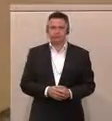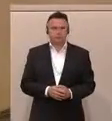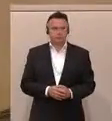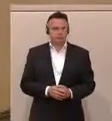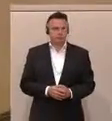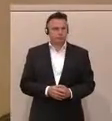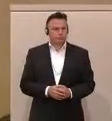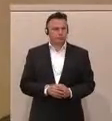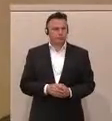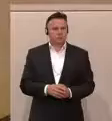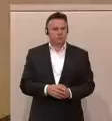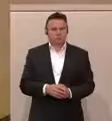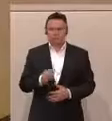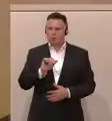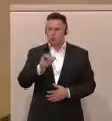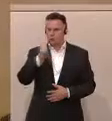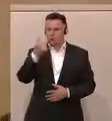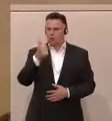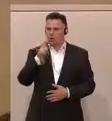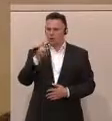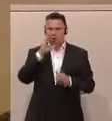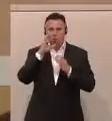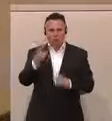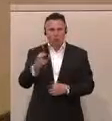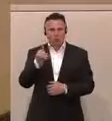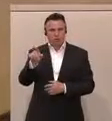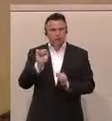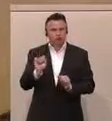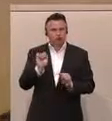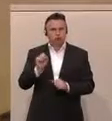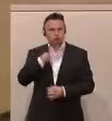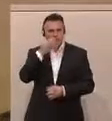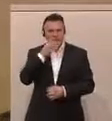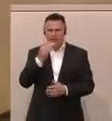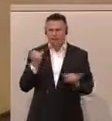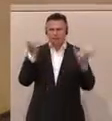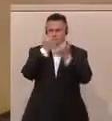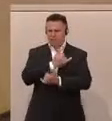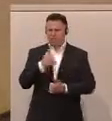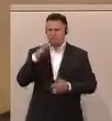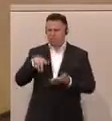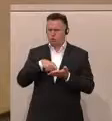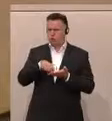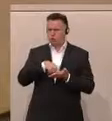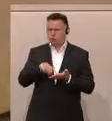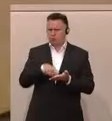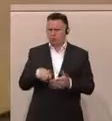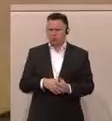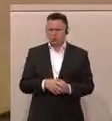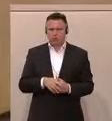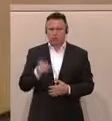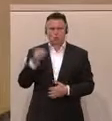Zuerst muss ein Missverständnis, das von der ÖVP laufend verbreitet wird, korrigiert werden. Das